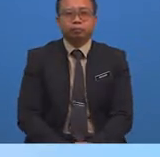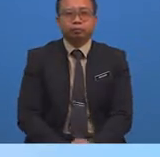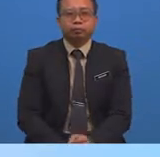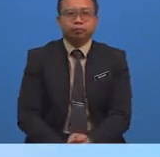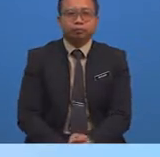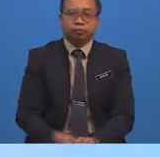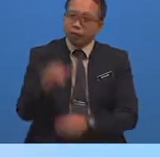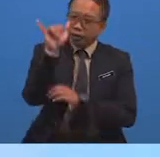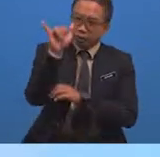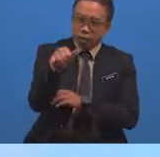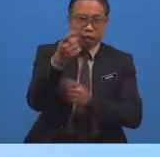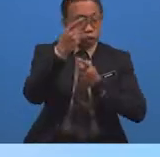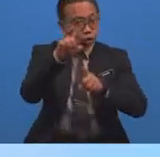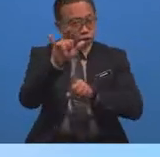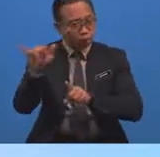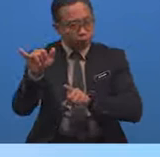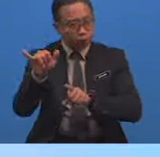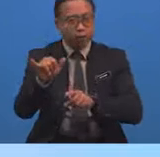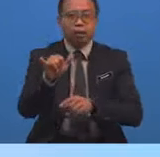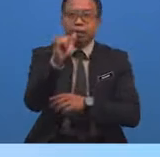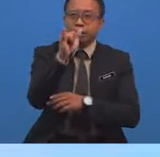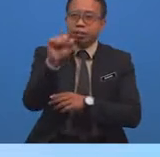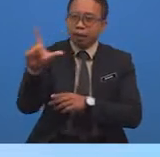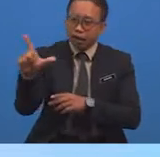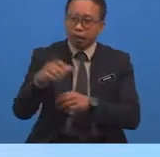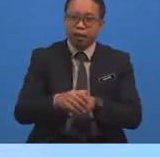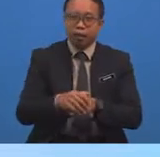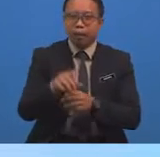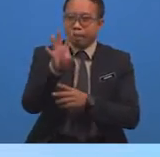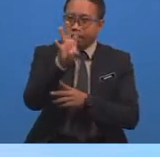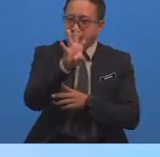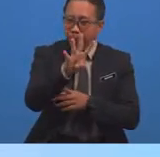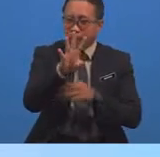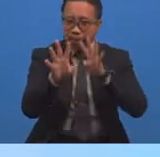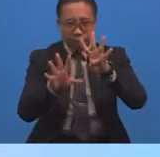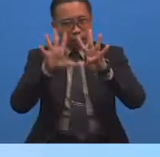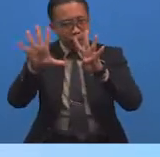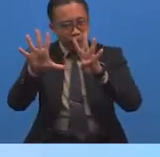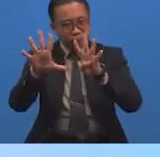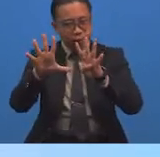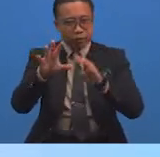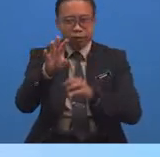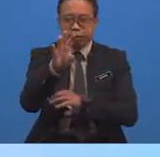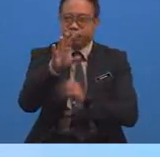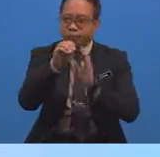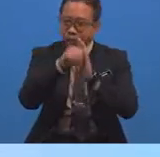y jawabannya ialah 45